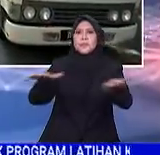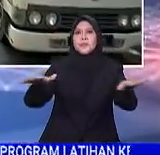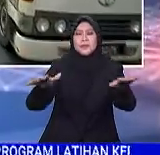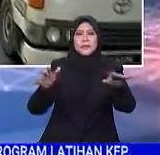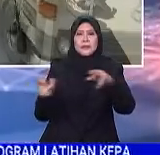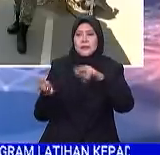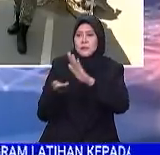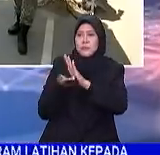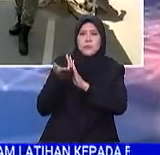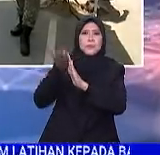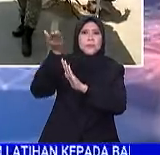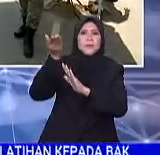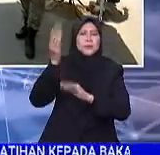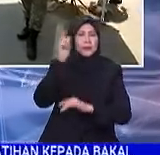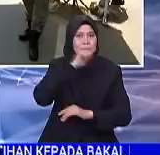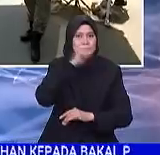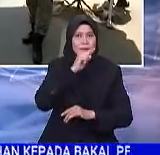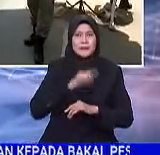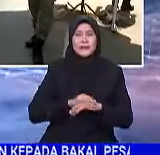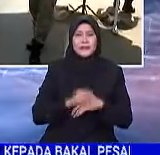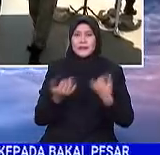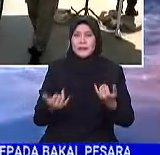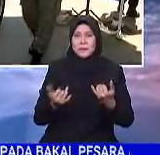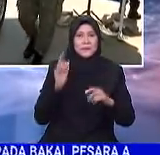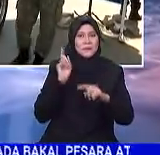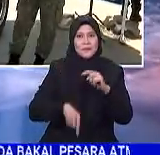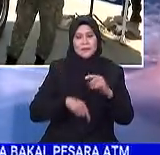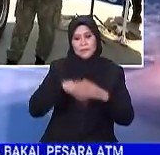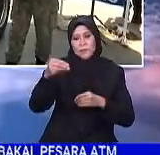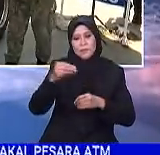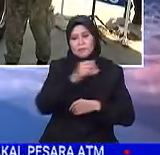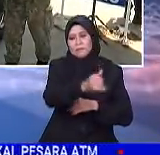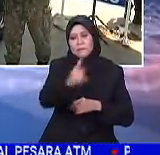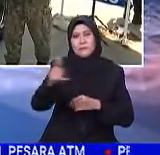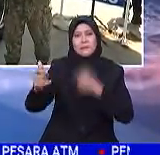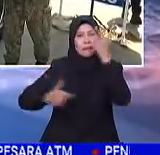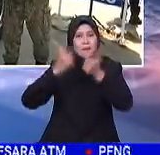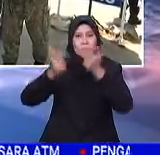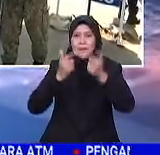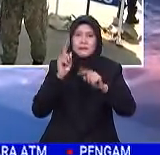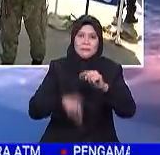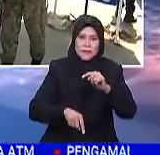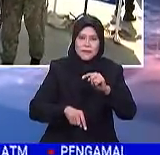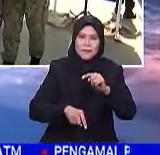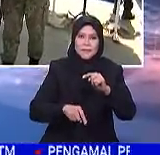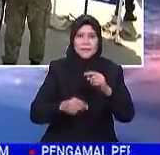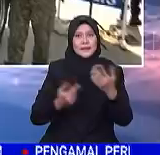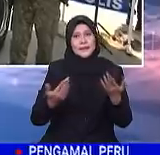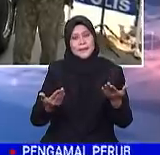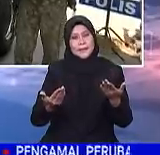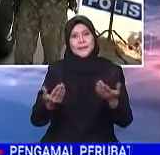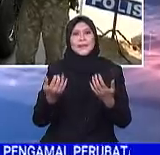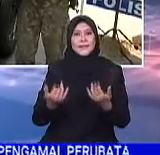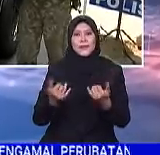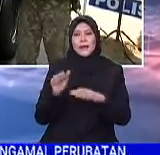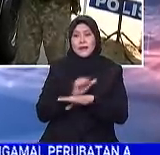Jadi ziarah tidak boleh dibenarkan. Terpaksalah kita berbiasa